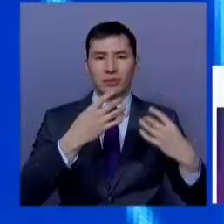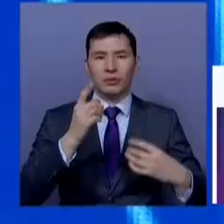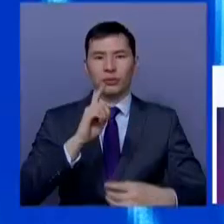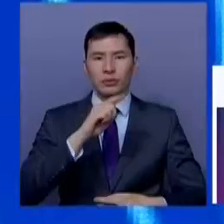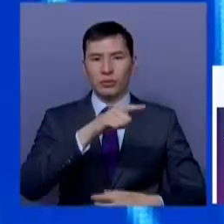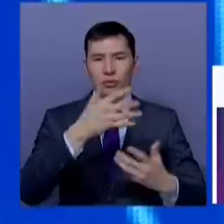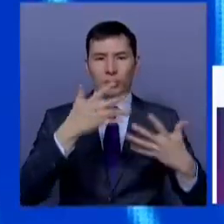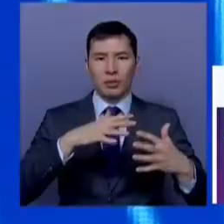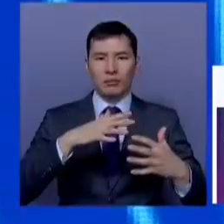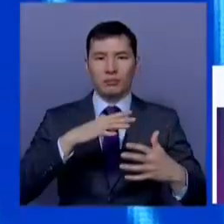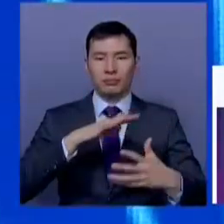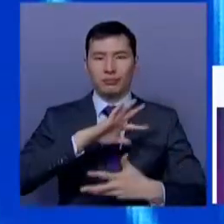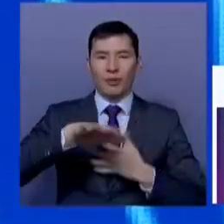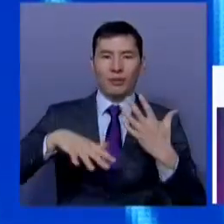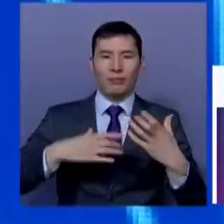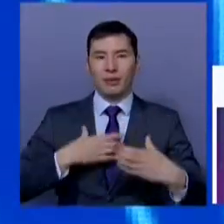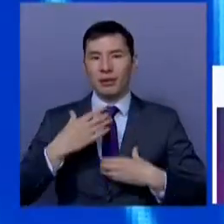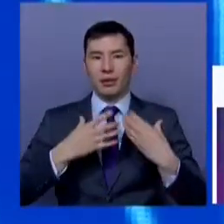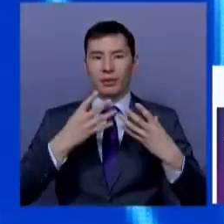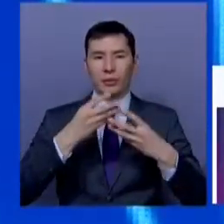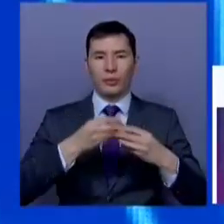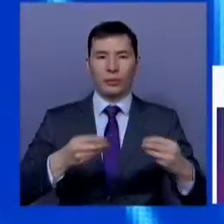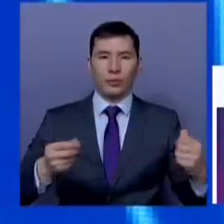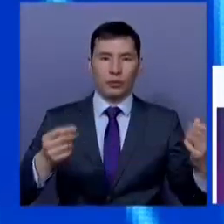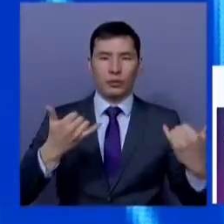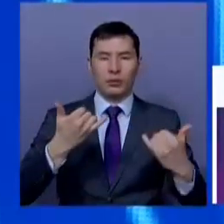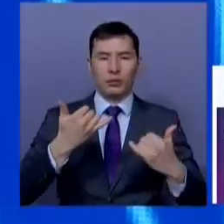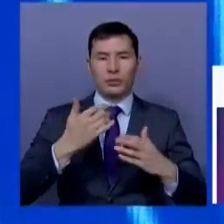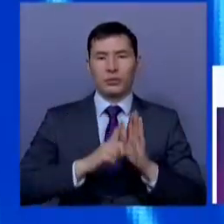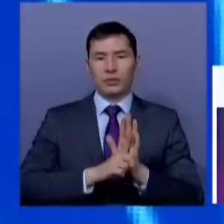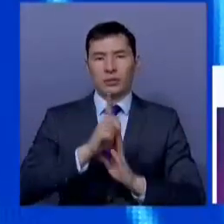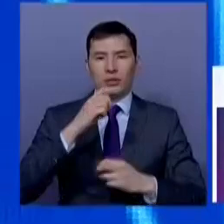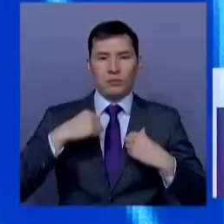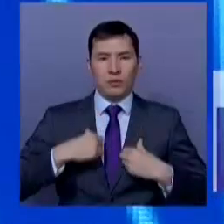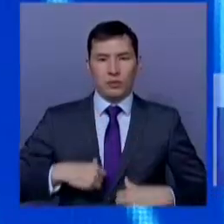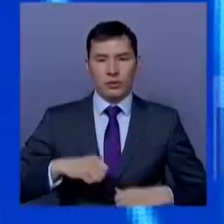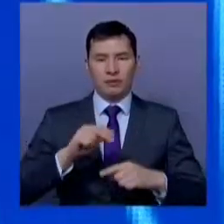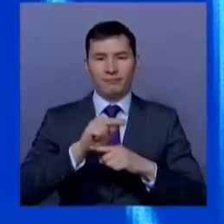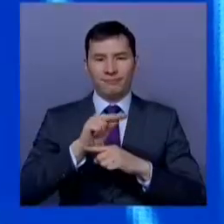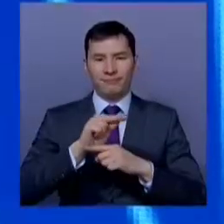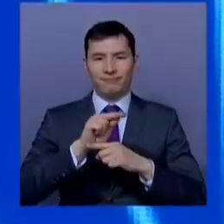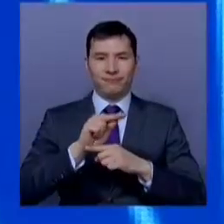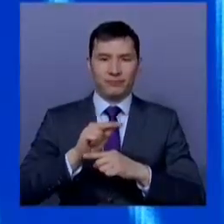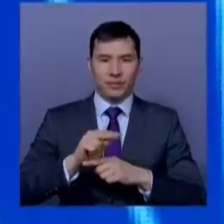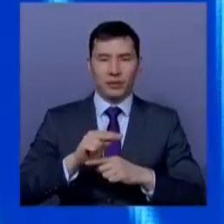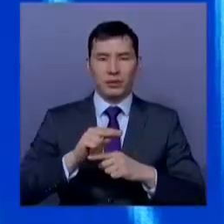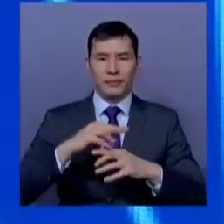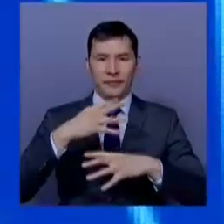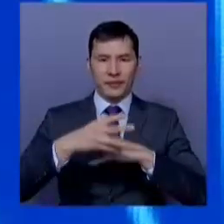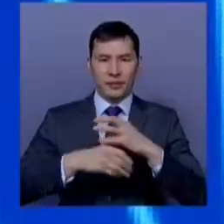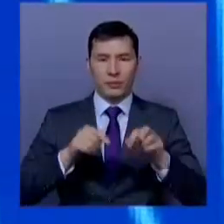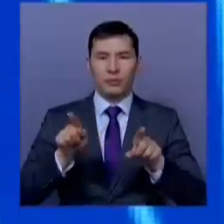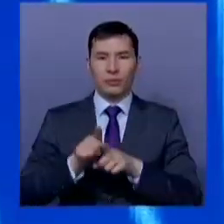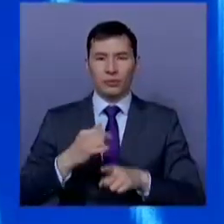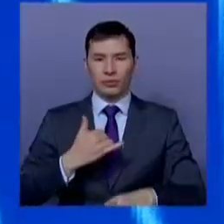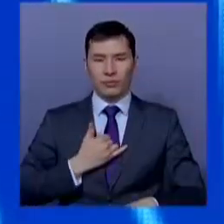них прошел. Ну сейчас дальнейшая работа проводится по всему миру, в том числе и у нас.